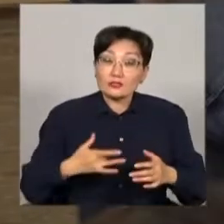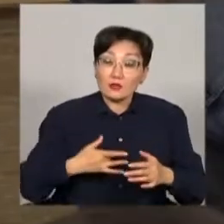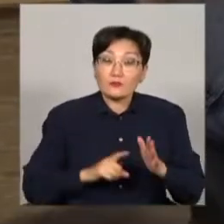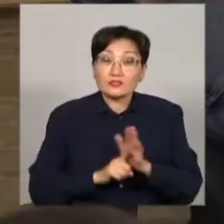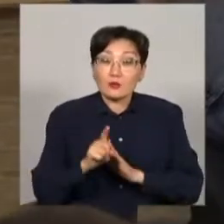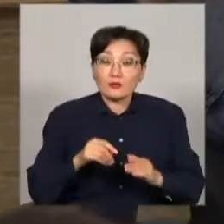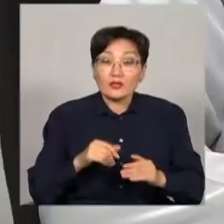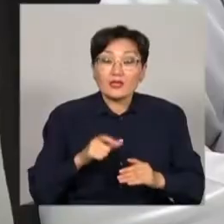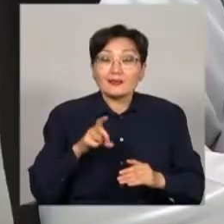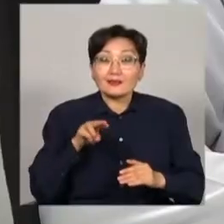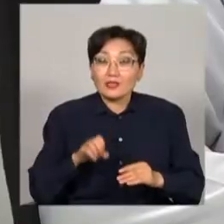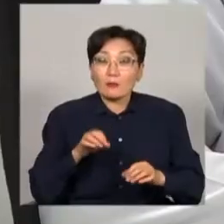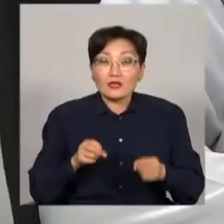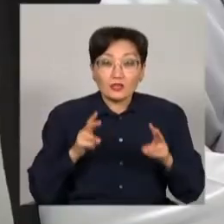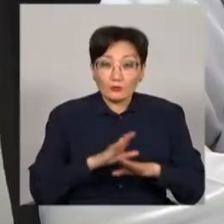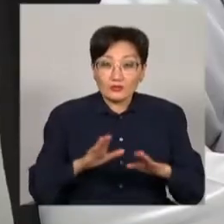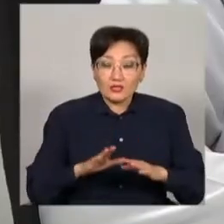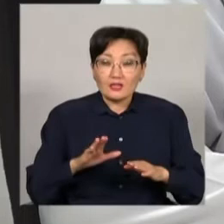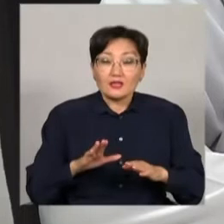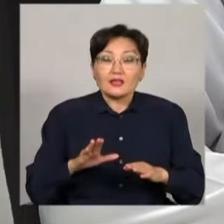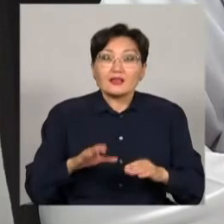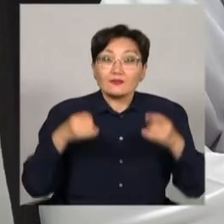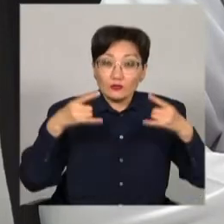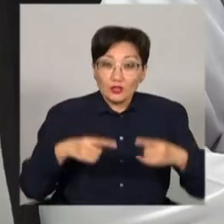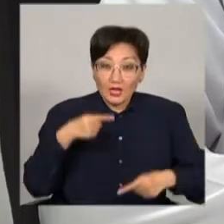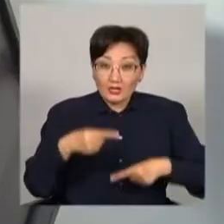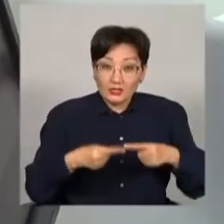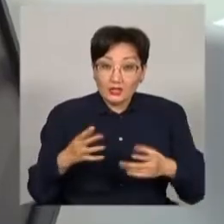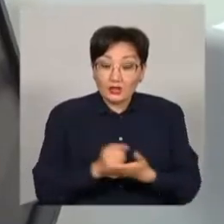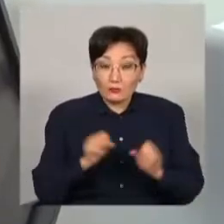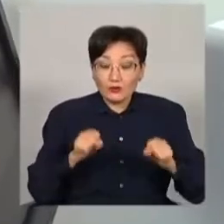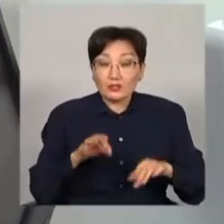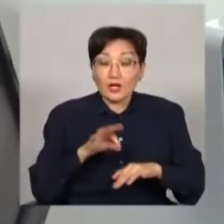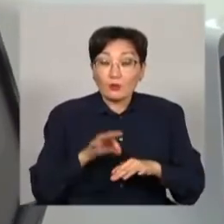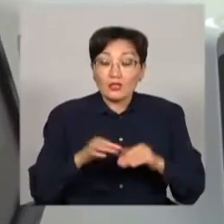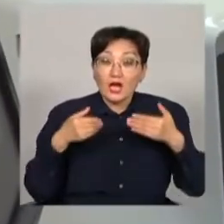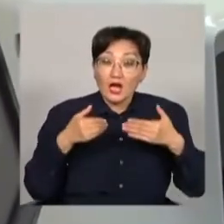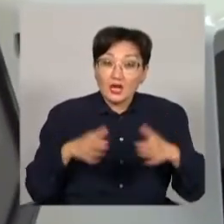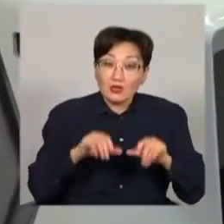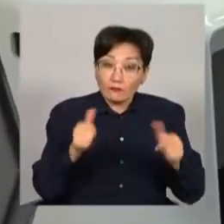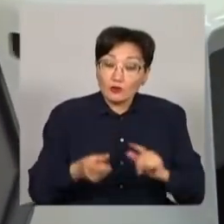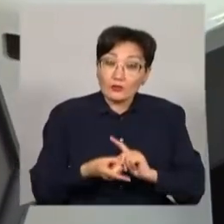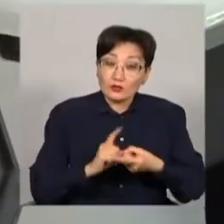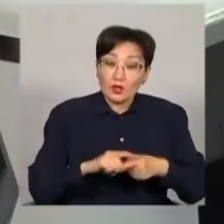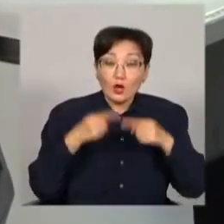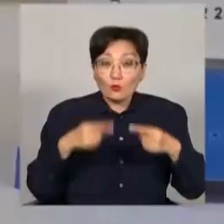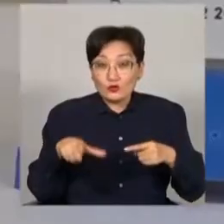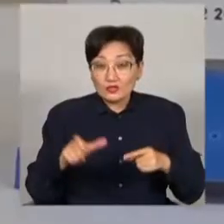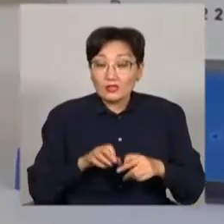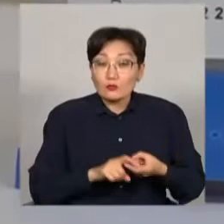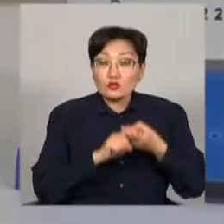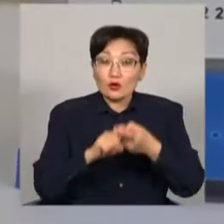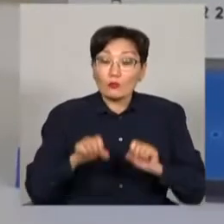бастапқы сатысында қауіпті емес. Оны тек флюорография арқылы анықтауға болады. Ал ауру ашық формаға ұласып кетсе, оны өзгелерге жұқтыру